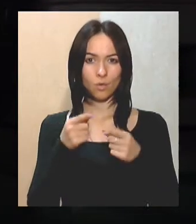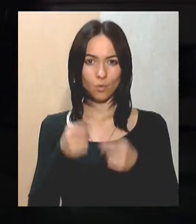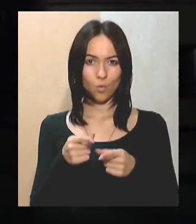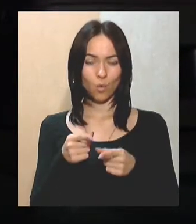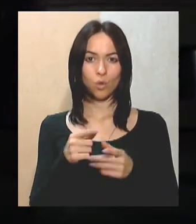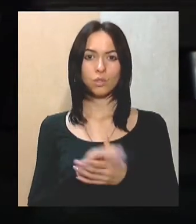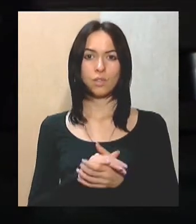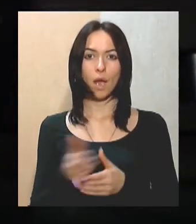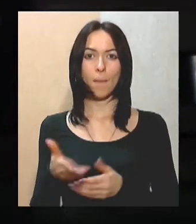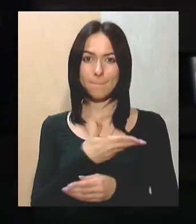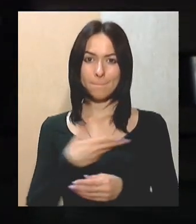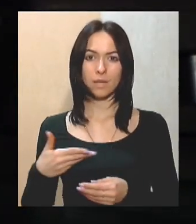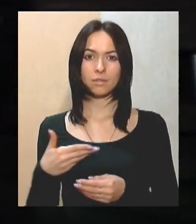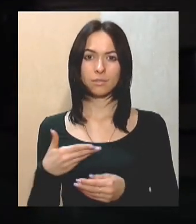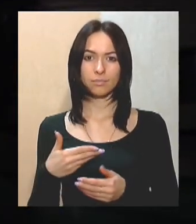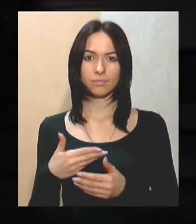Ми